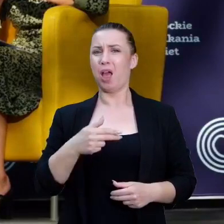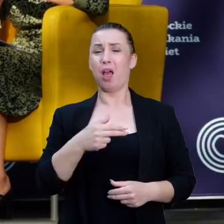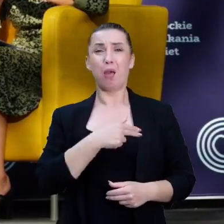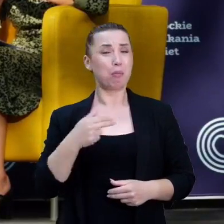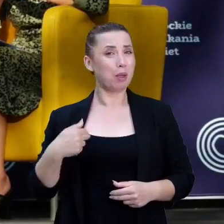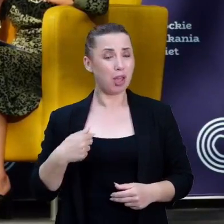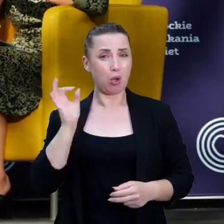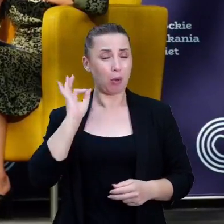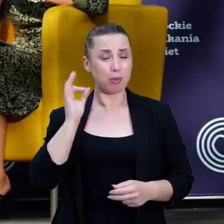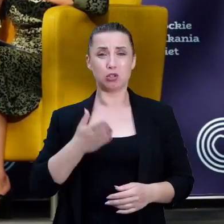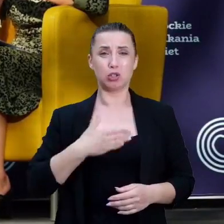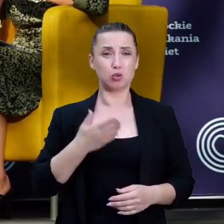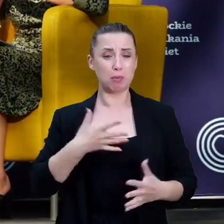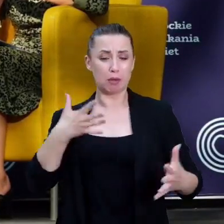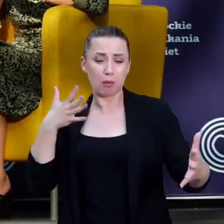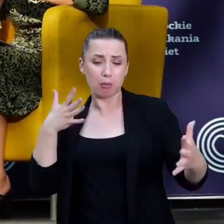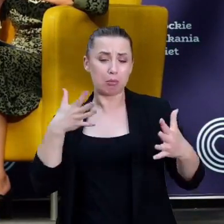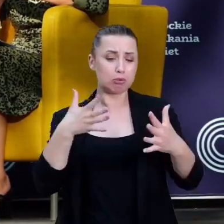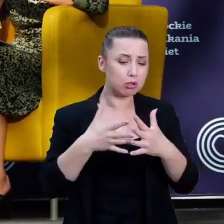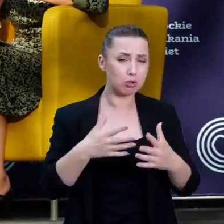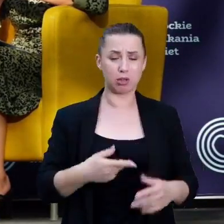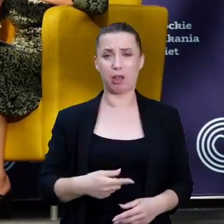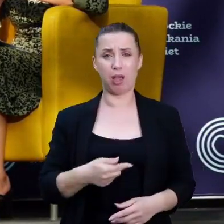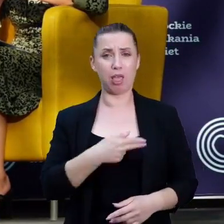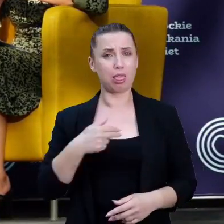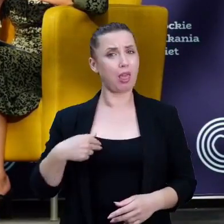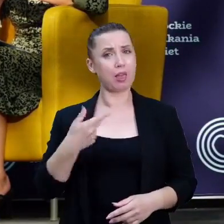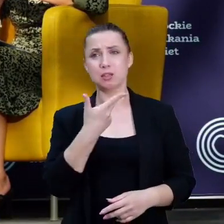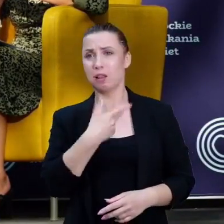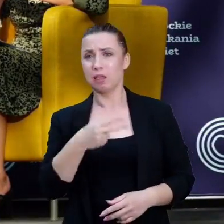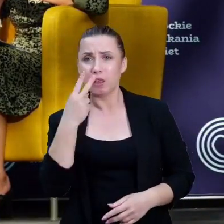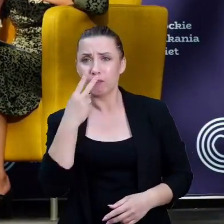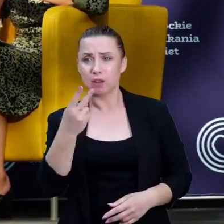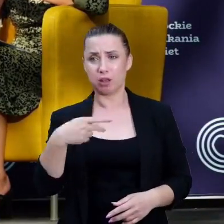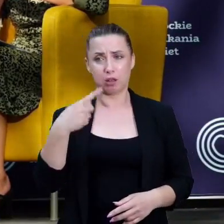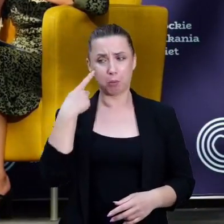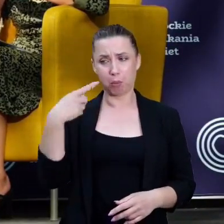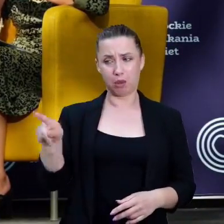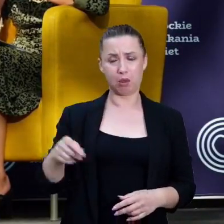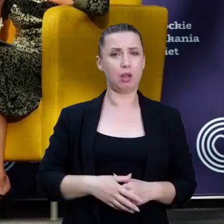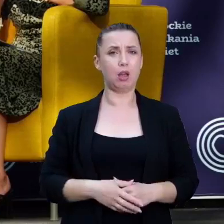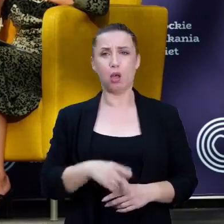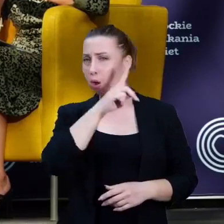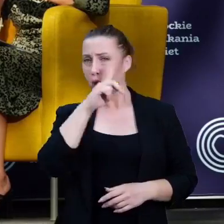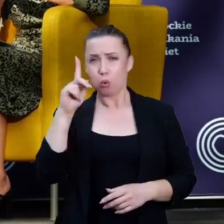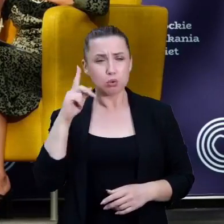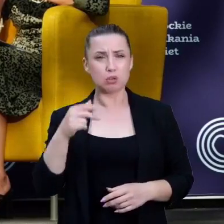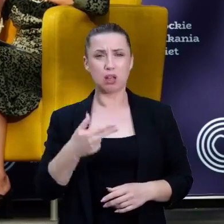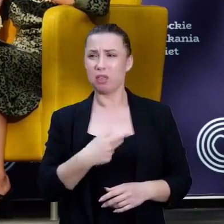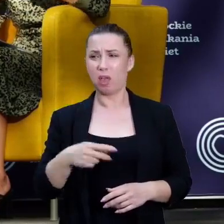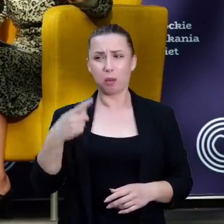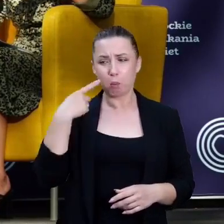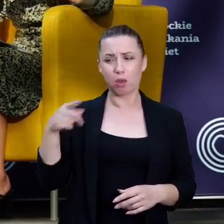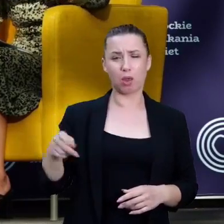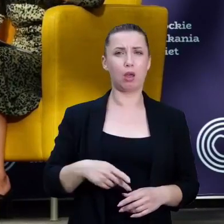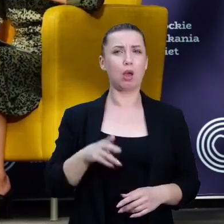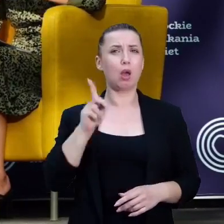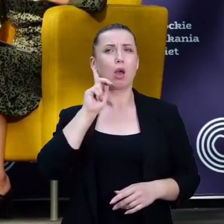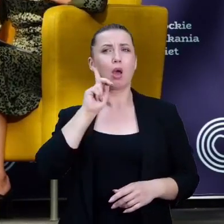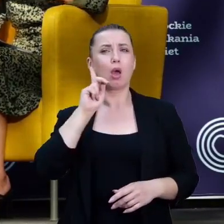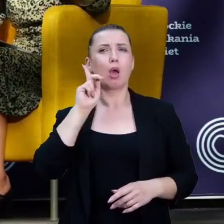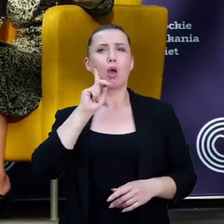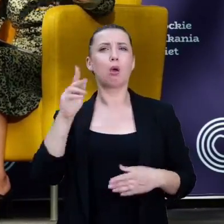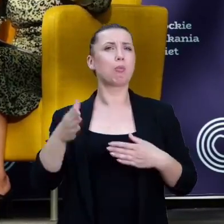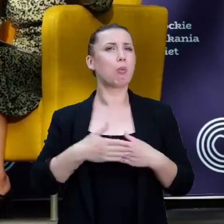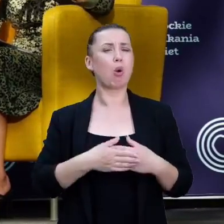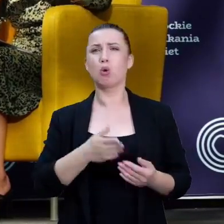niedostrzegane. Że czują się po prostu, nikt nie zwraca na nie uwagi. Mąż już tam dawno nie